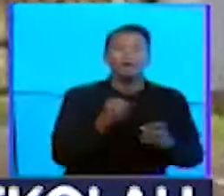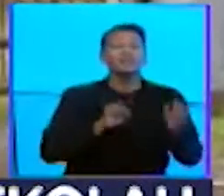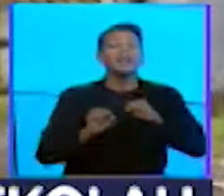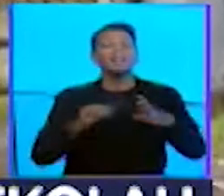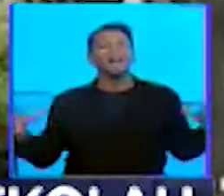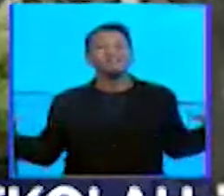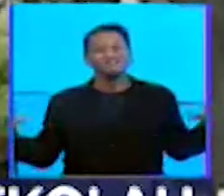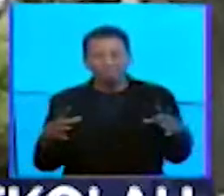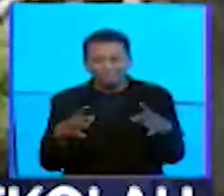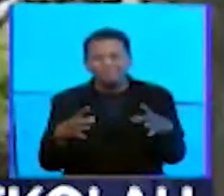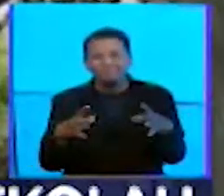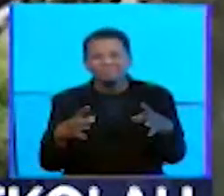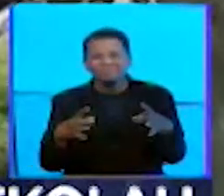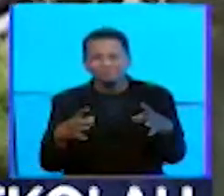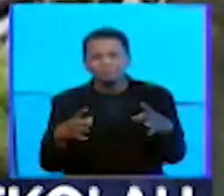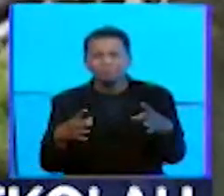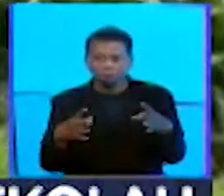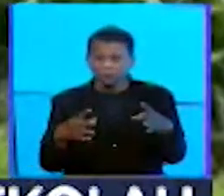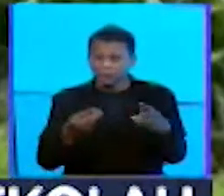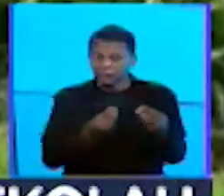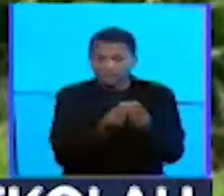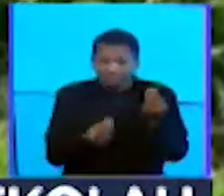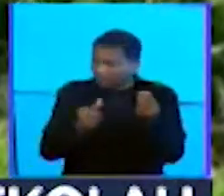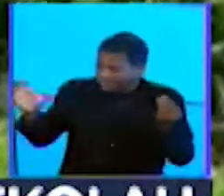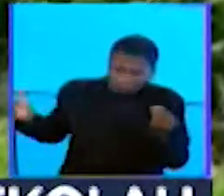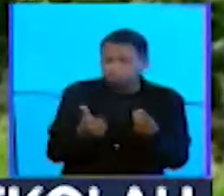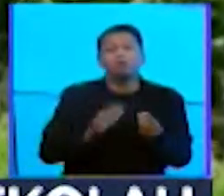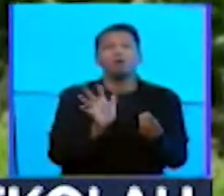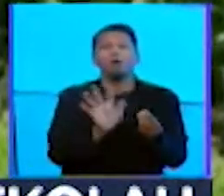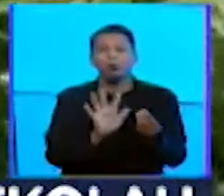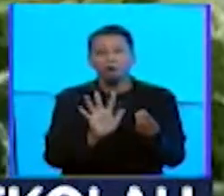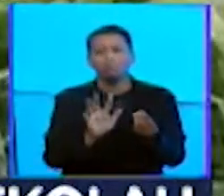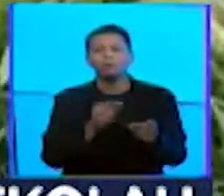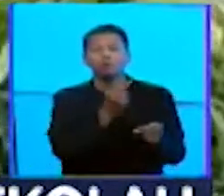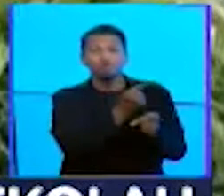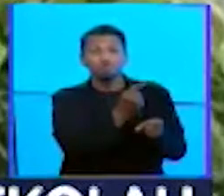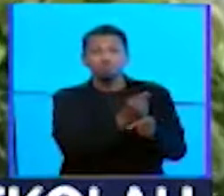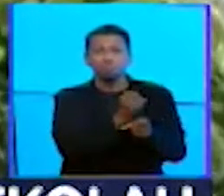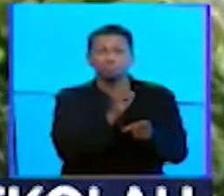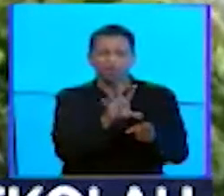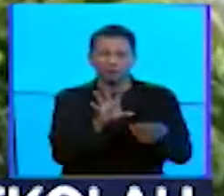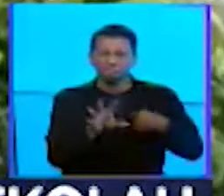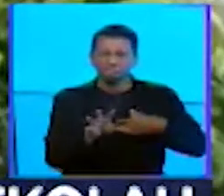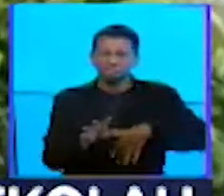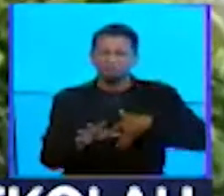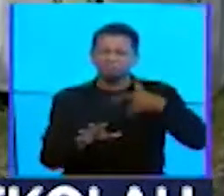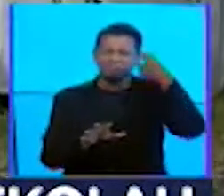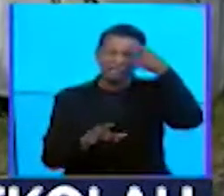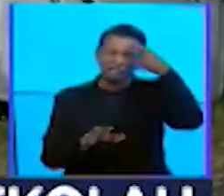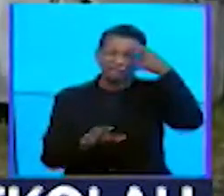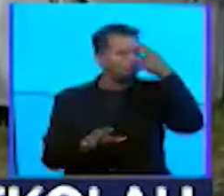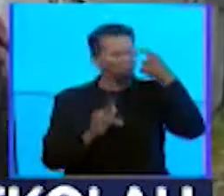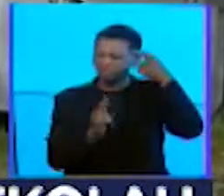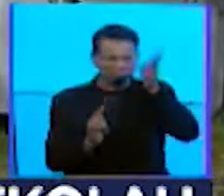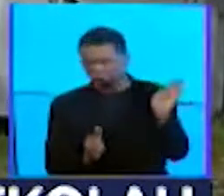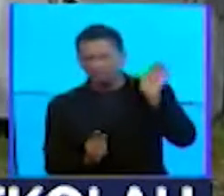staf pengajar maupun siswa. Salah seorang guru yang hadir mengeluh sakit namun tetap datang ke sekolah. Setelah